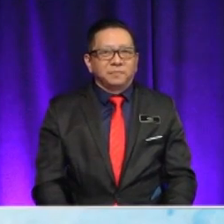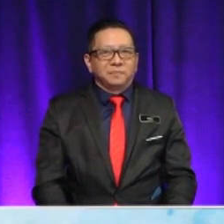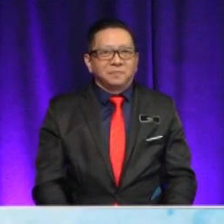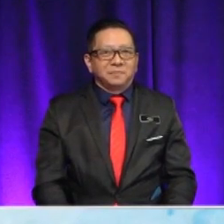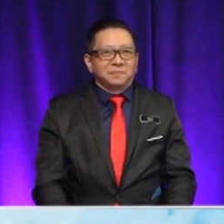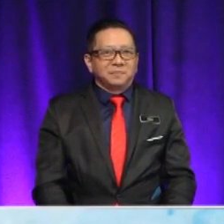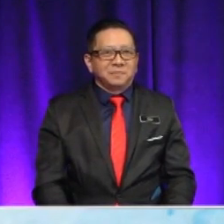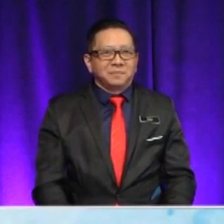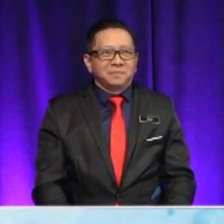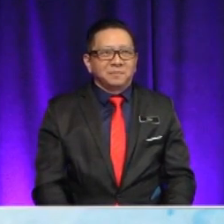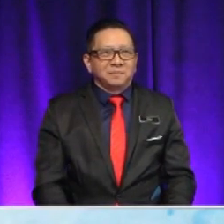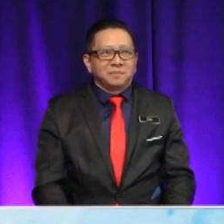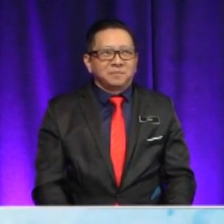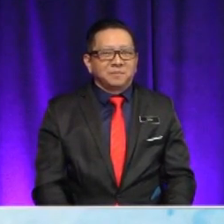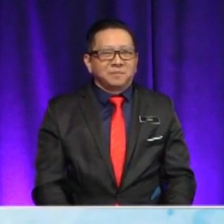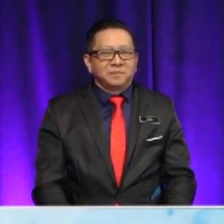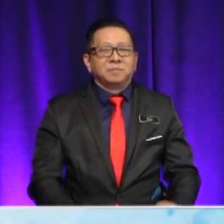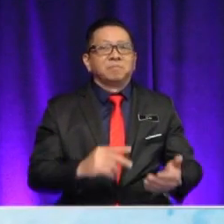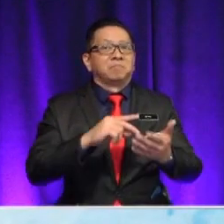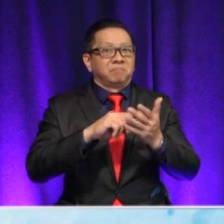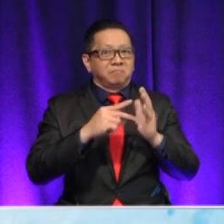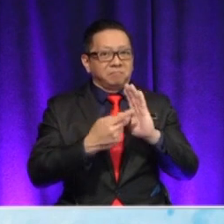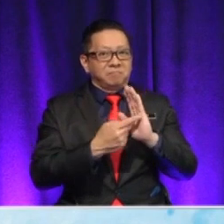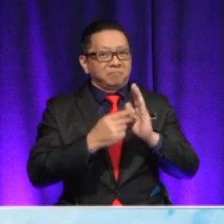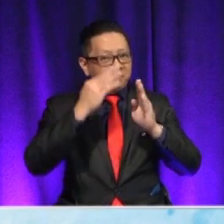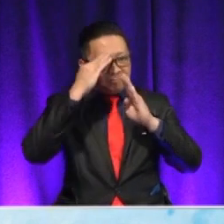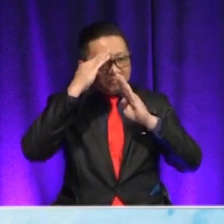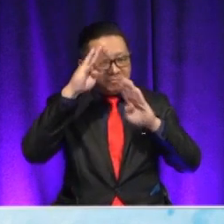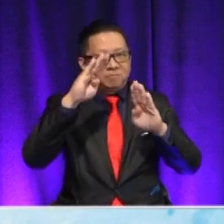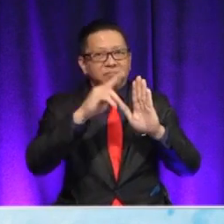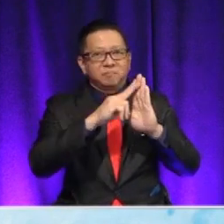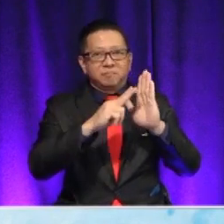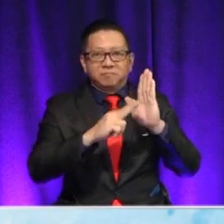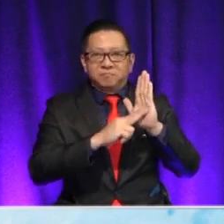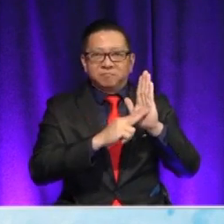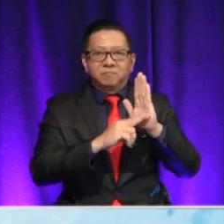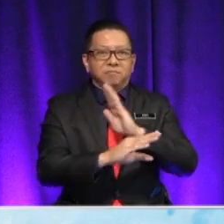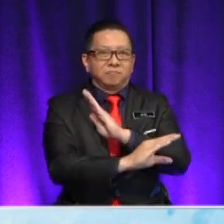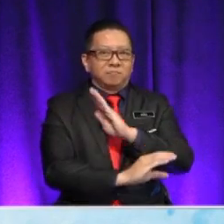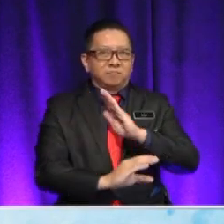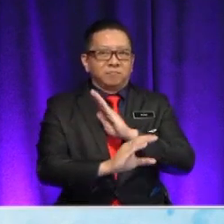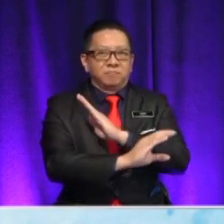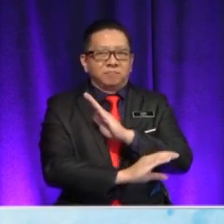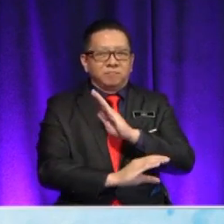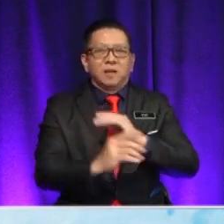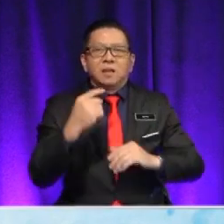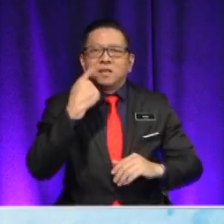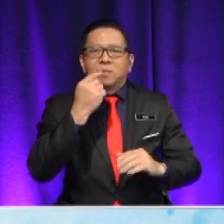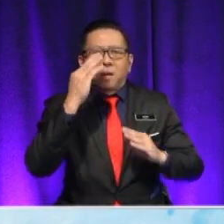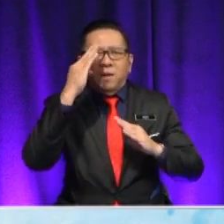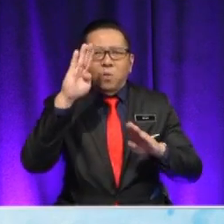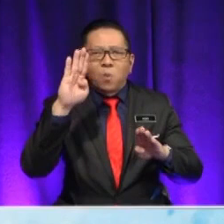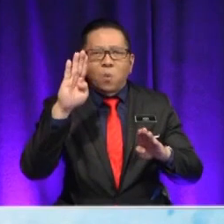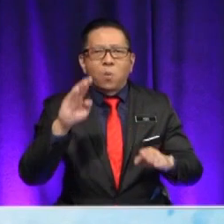bersemangat ni. Kedaulatan undang-undang bermaksud mematuhi undang-undang di negara kita. Okey, siapa yang nak mematuhi undang-undang